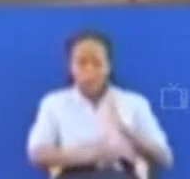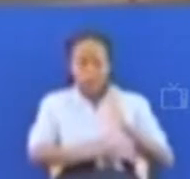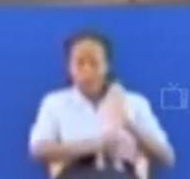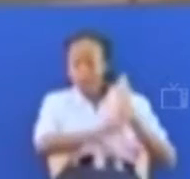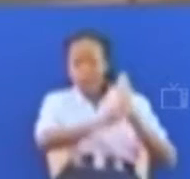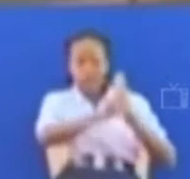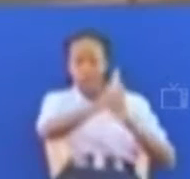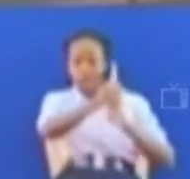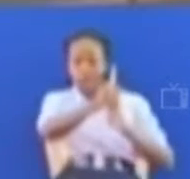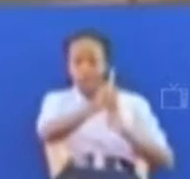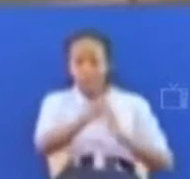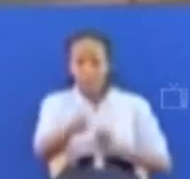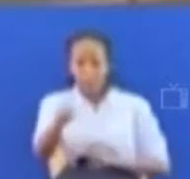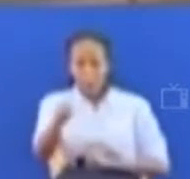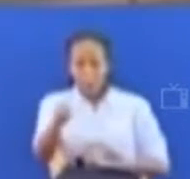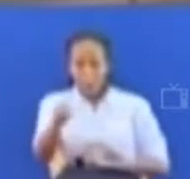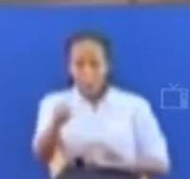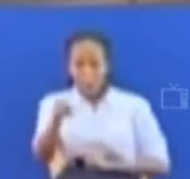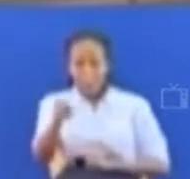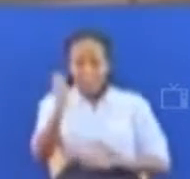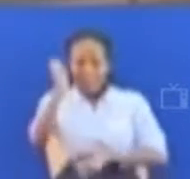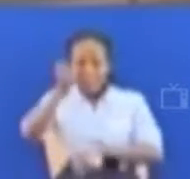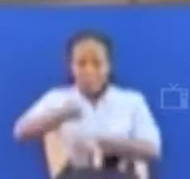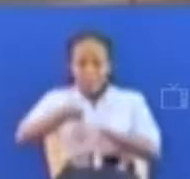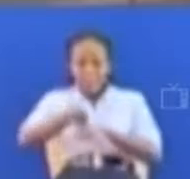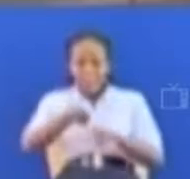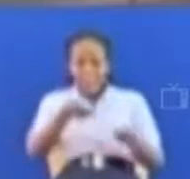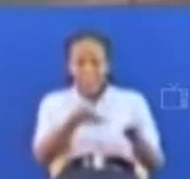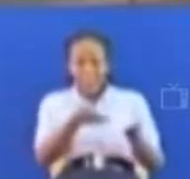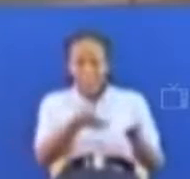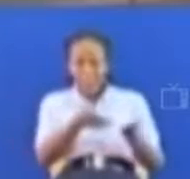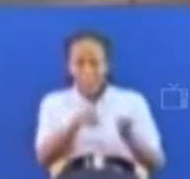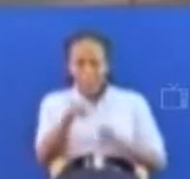Nadhani wewe ni spika wa kidijitali.